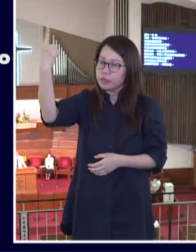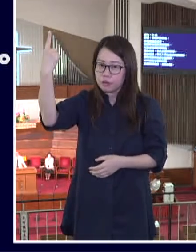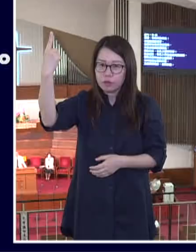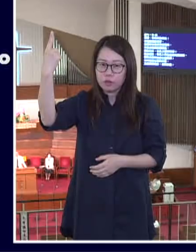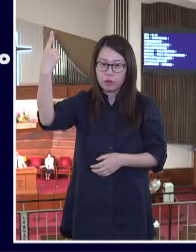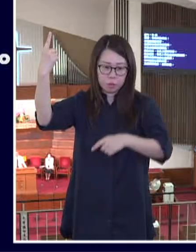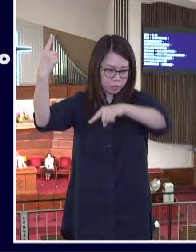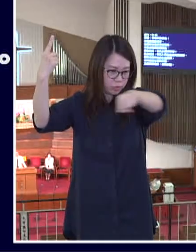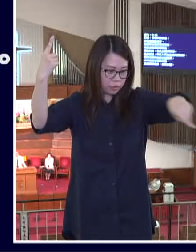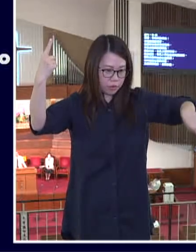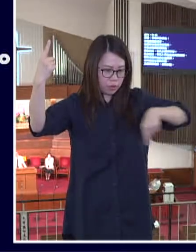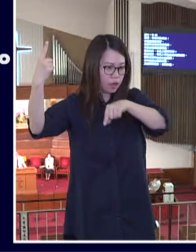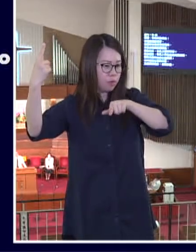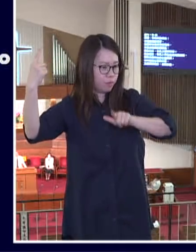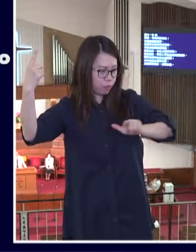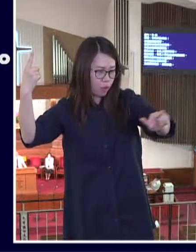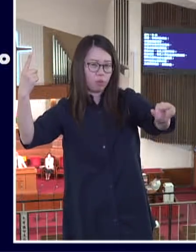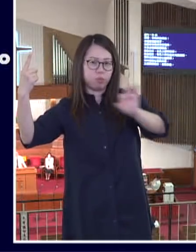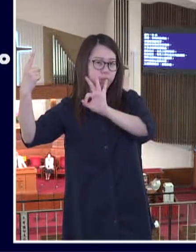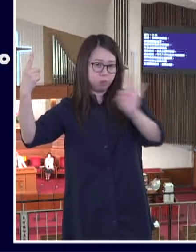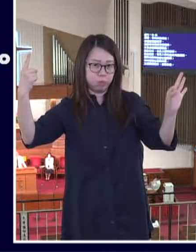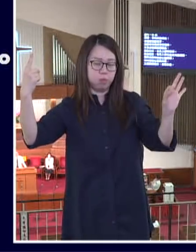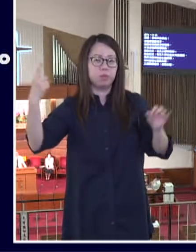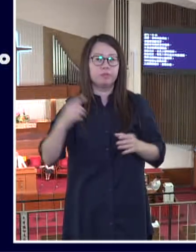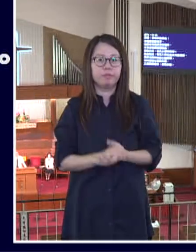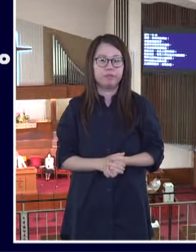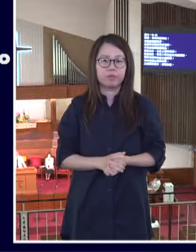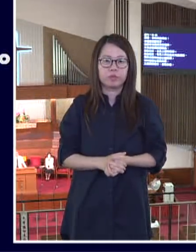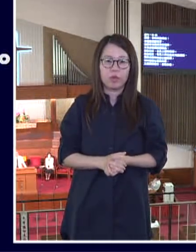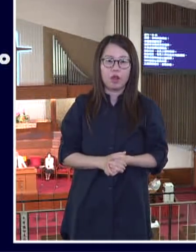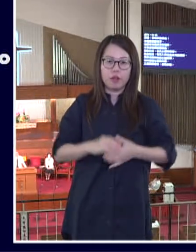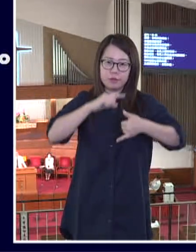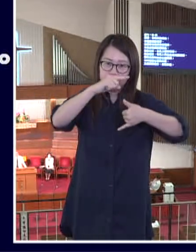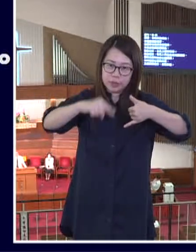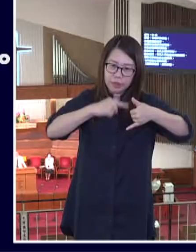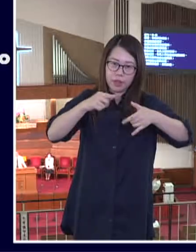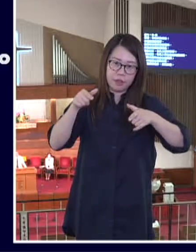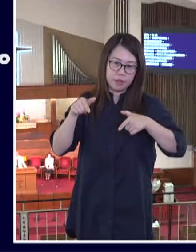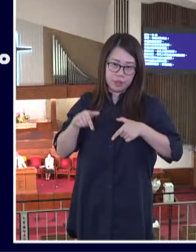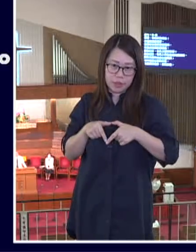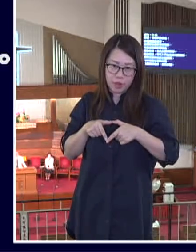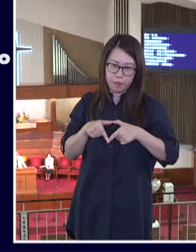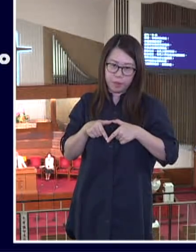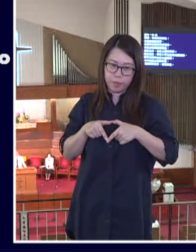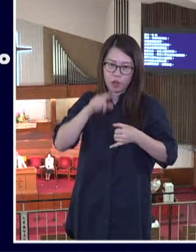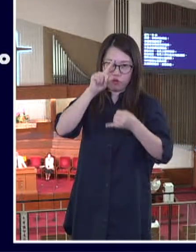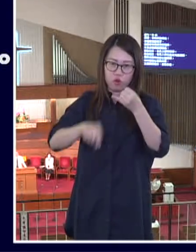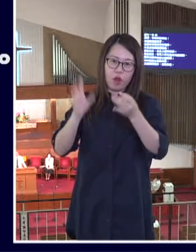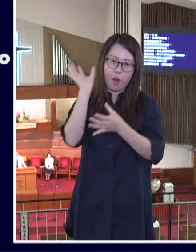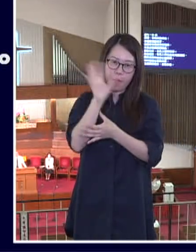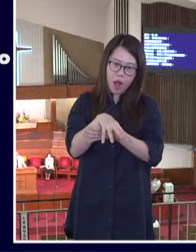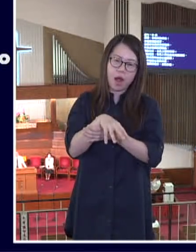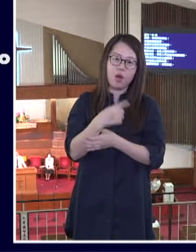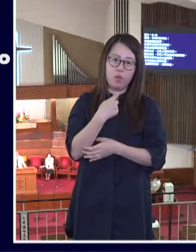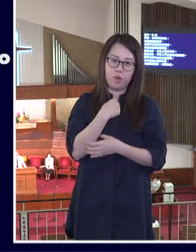也没有所爱慕的。我的肉体和我的心肠虽残，但